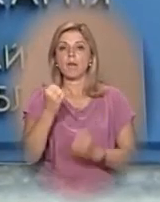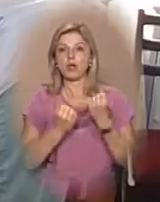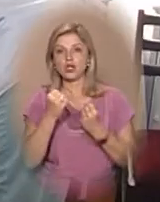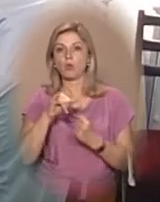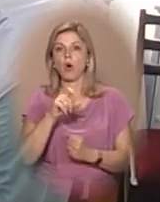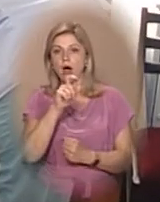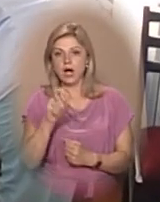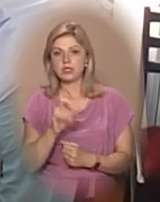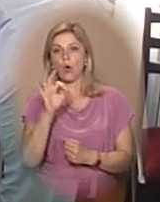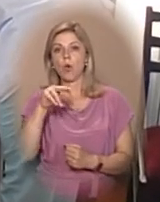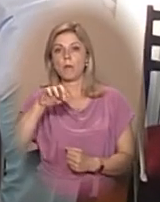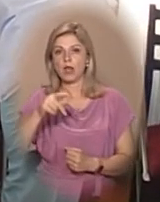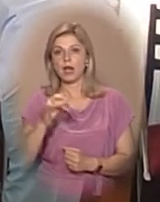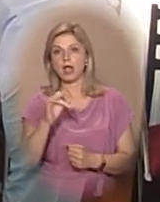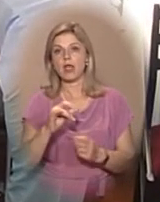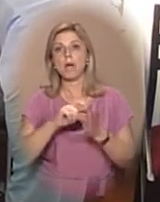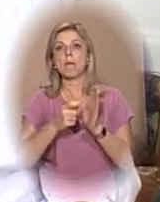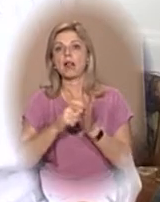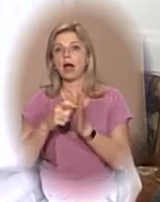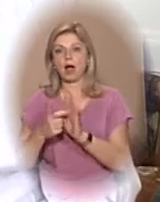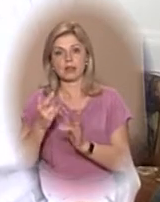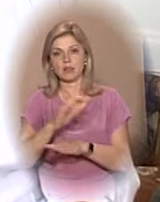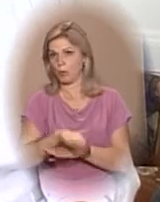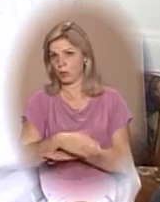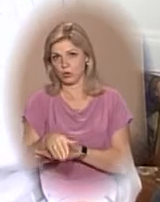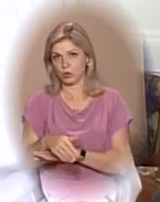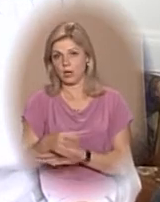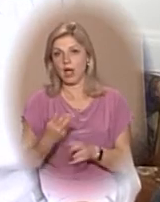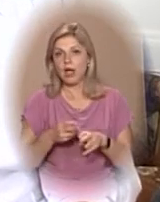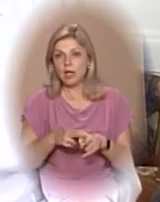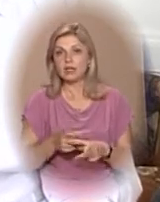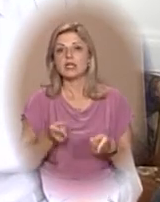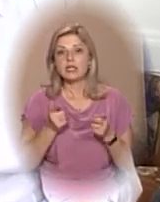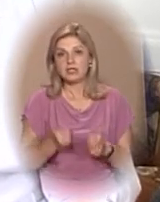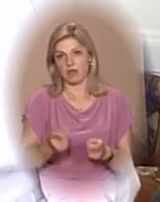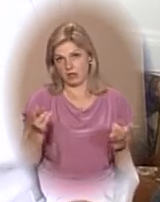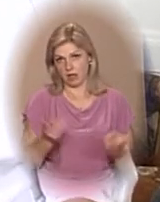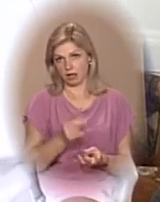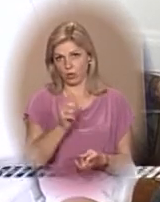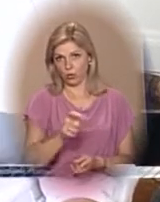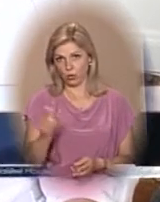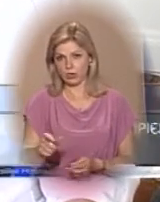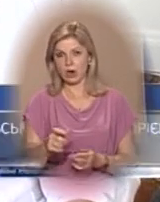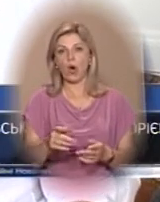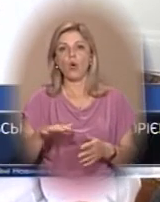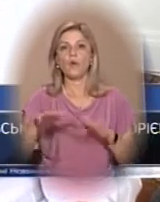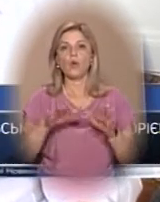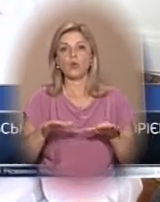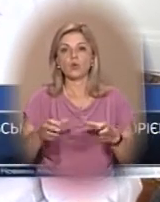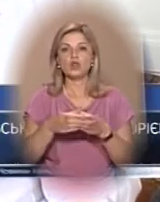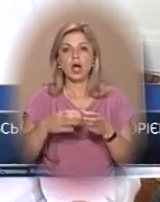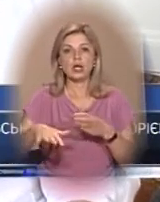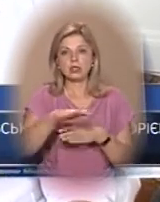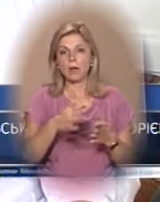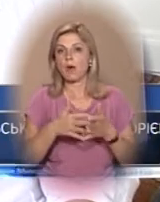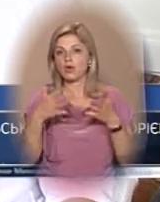І нині палати не пустують. Воно, звісно, треба людям, тому що участок великий. Люди пенсионного